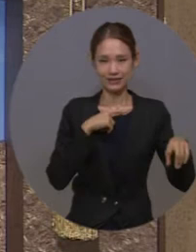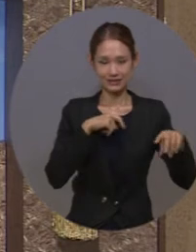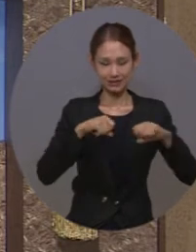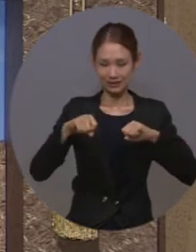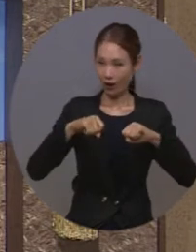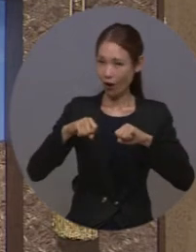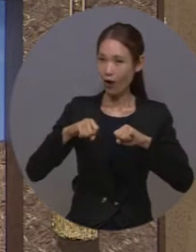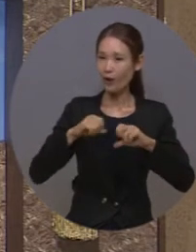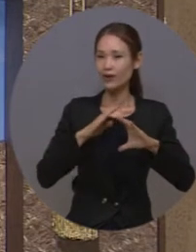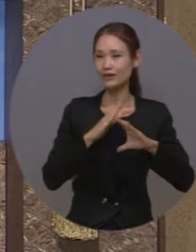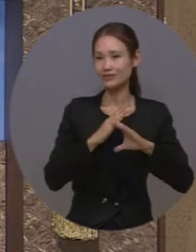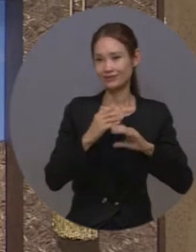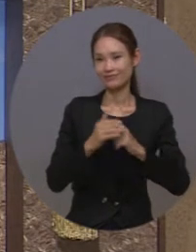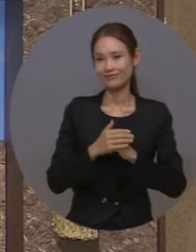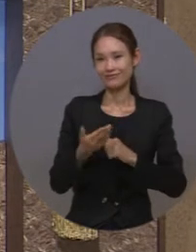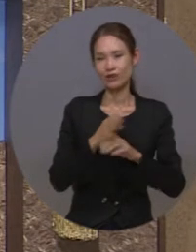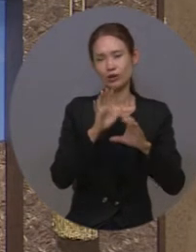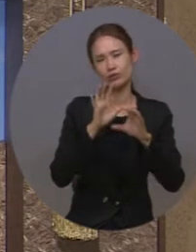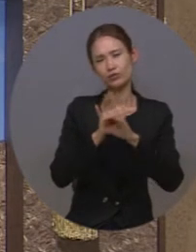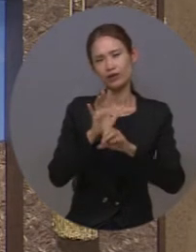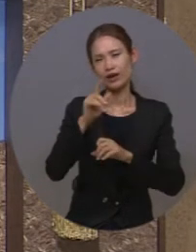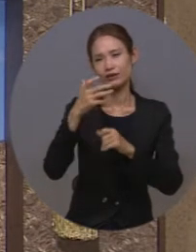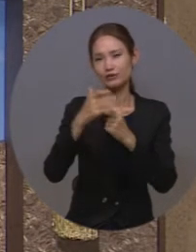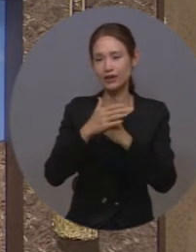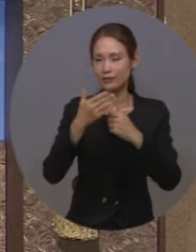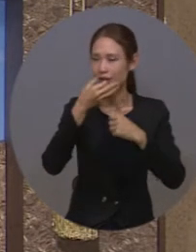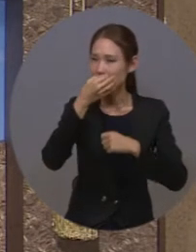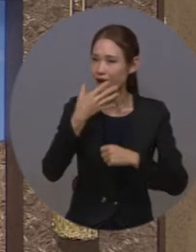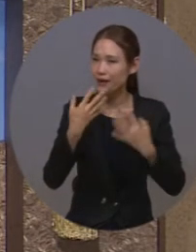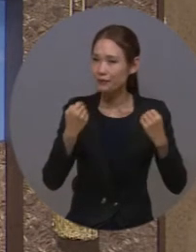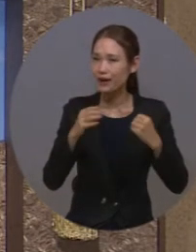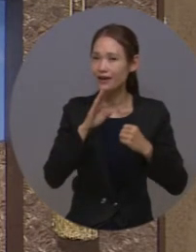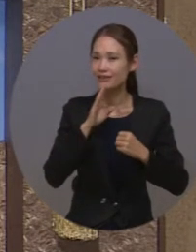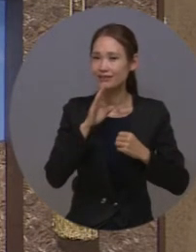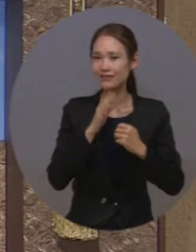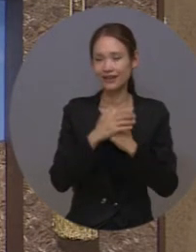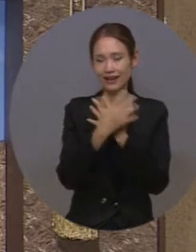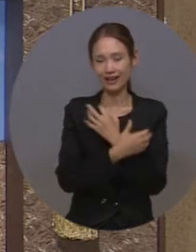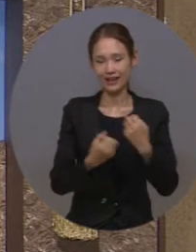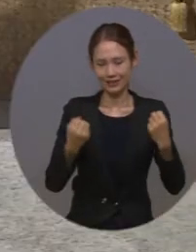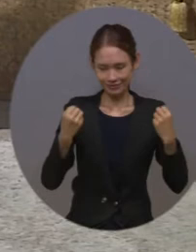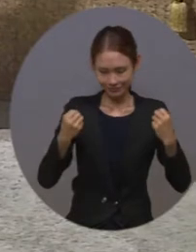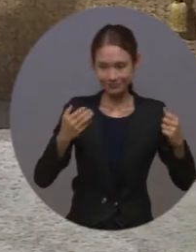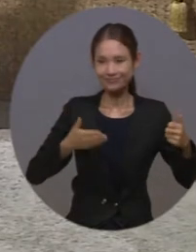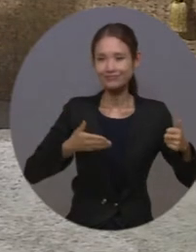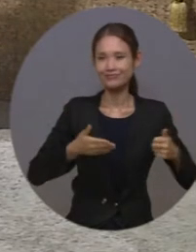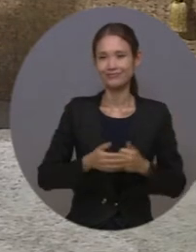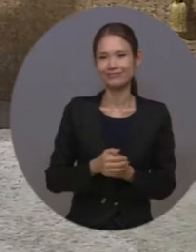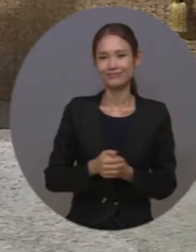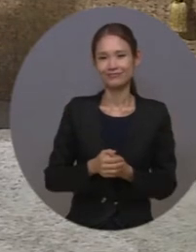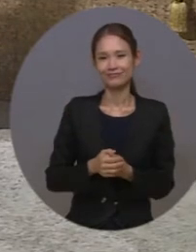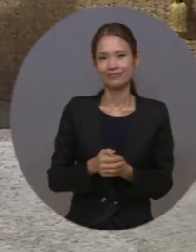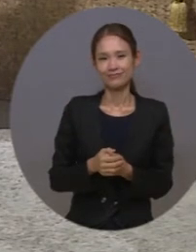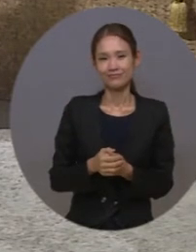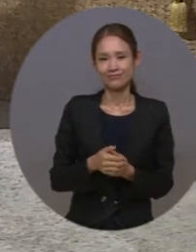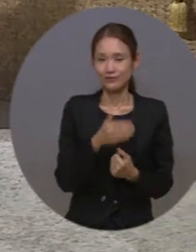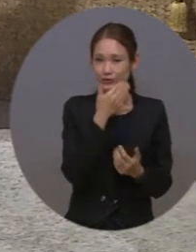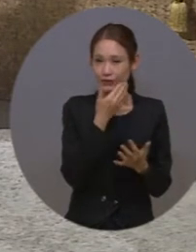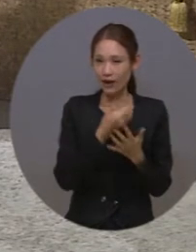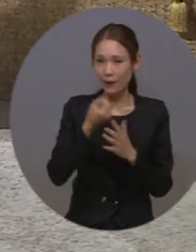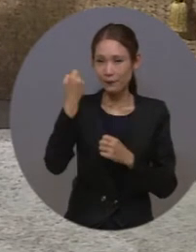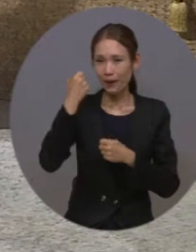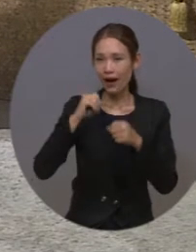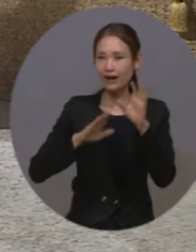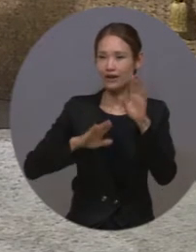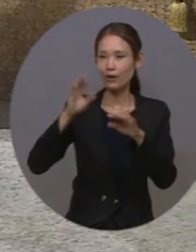있습니다. 여러분 코로나 때문에 많이 힘드시는데 행복하시고 건강하세요. 아, 네. 또 이렇게 귀한 발걸음